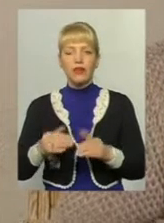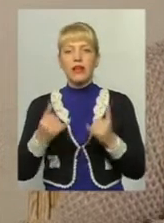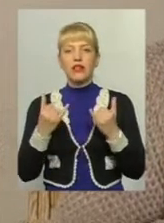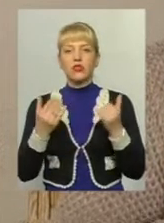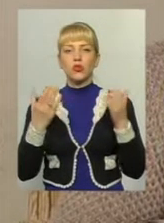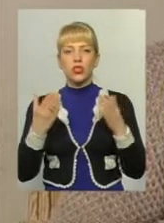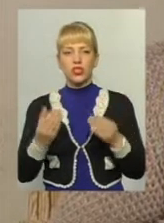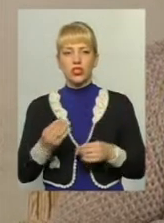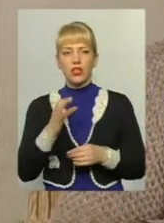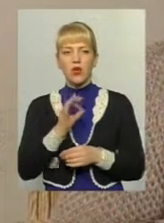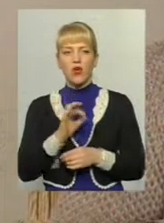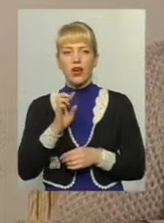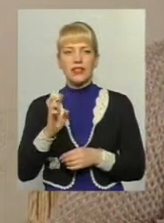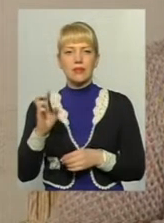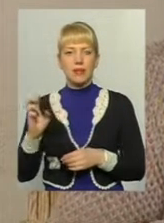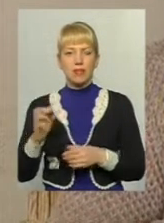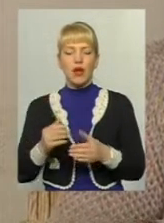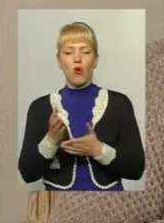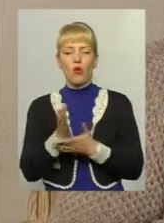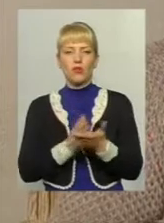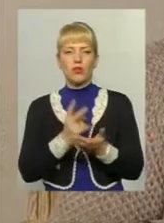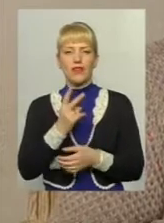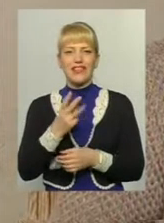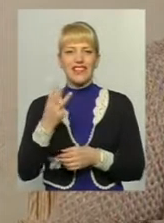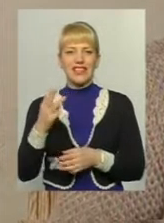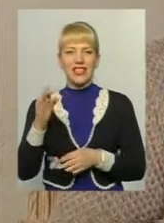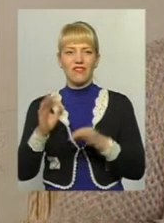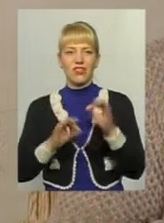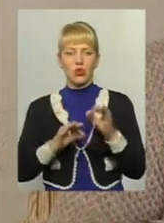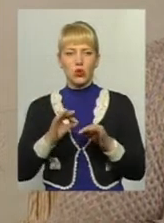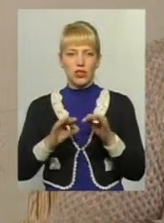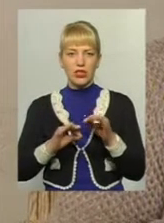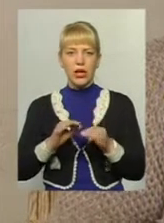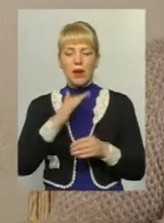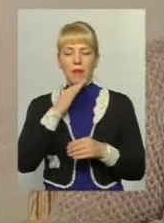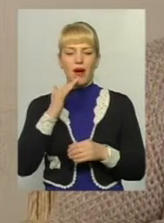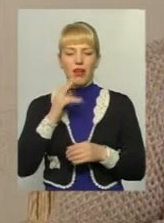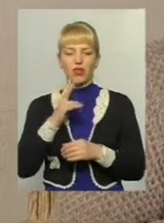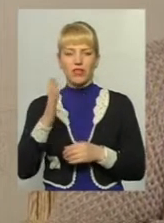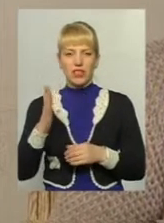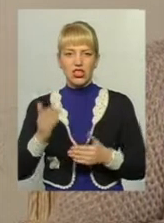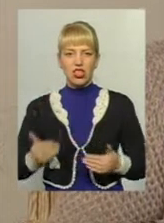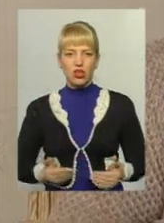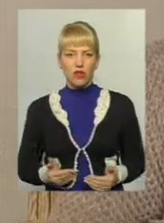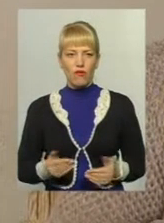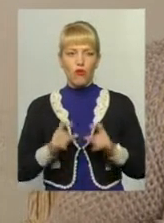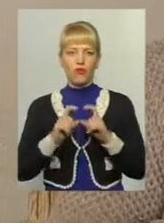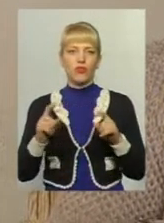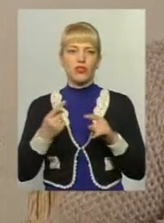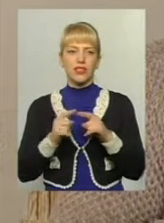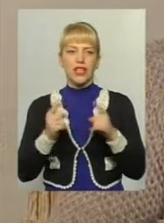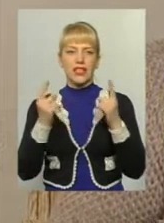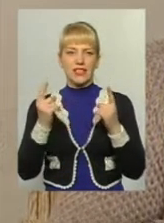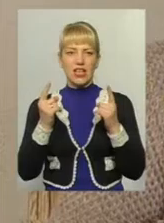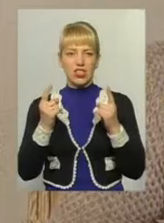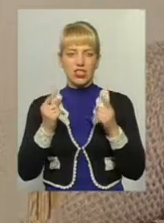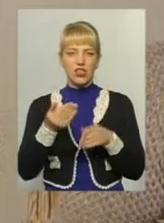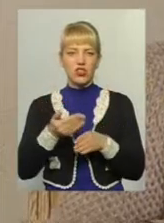день ОСББ вже обслуговує 23% багатоквартирного житлового фонду. Це вже є значна частка.